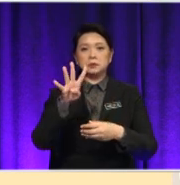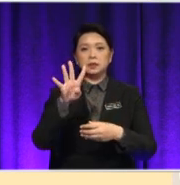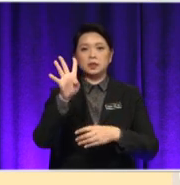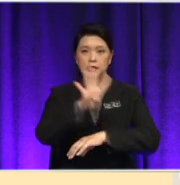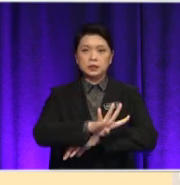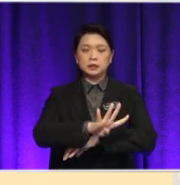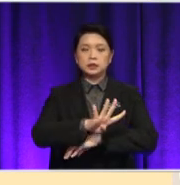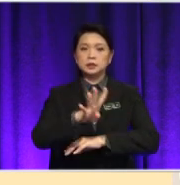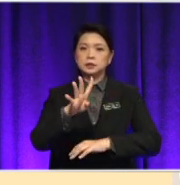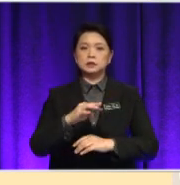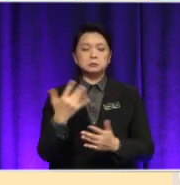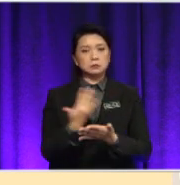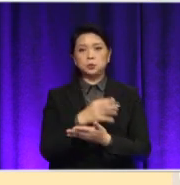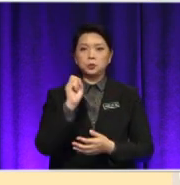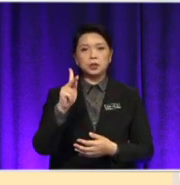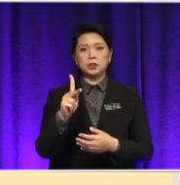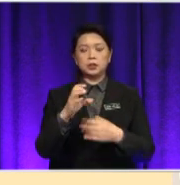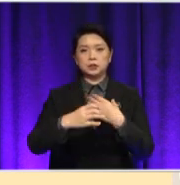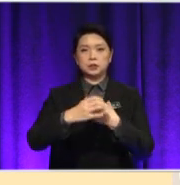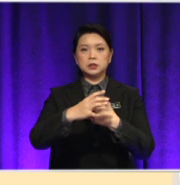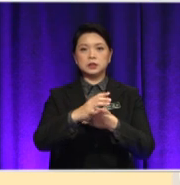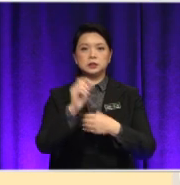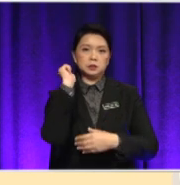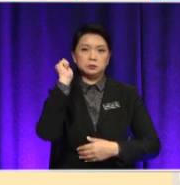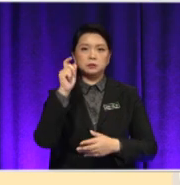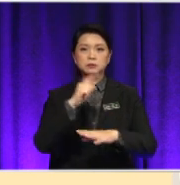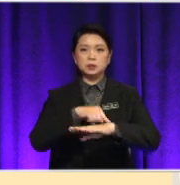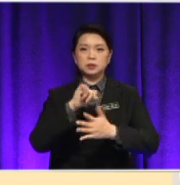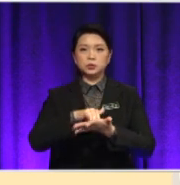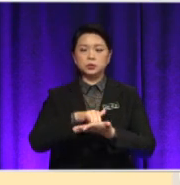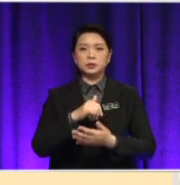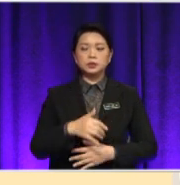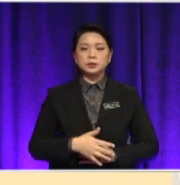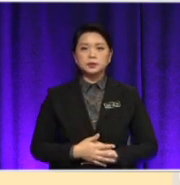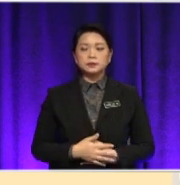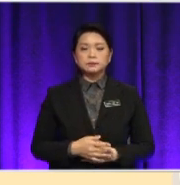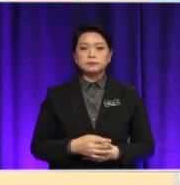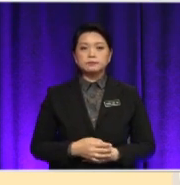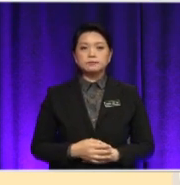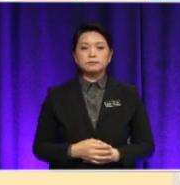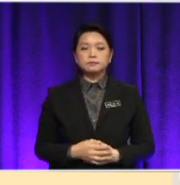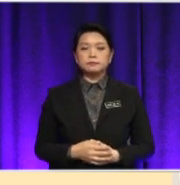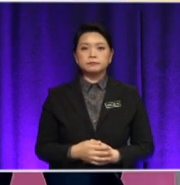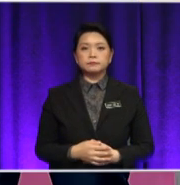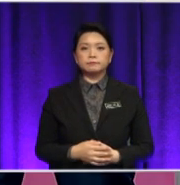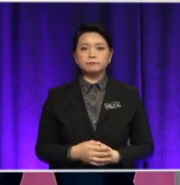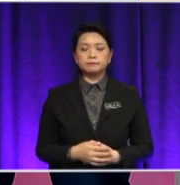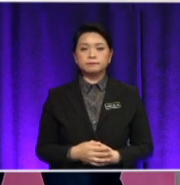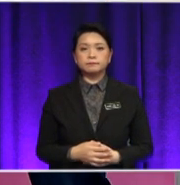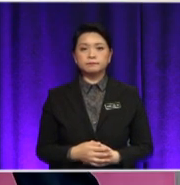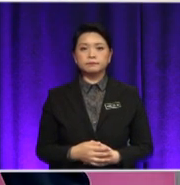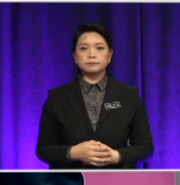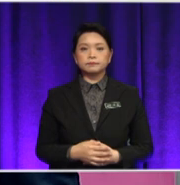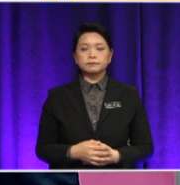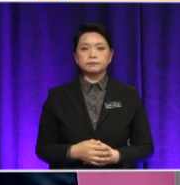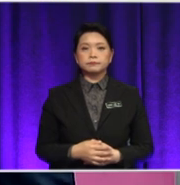3-4 hari, cepatlah. Okey, okay, kecederaan ringan situ. Kecederaan ringan. Okey, terima kasih cikgu ucapkan kepada anak-anak murid cikgu, Chandra